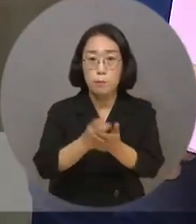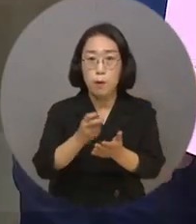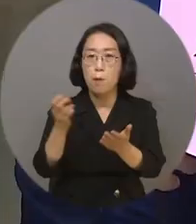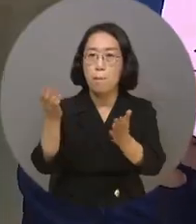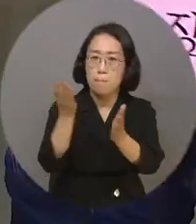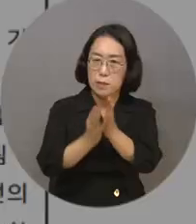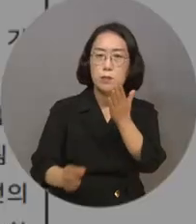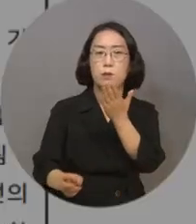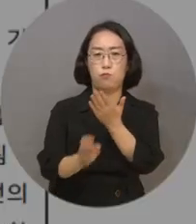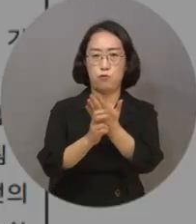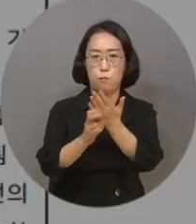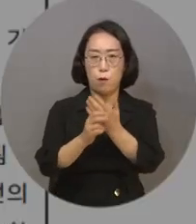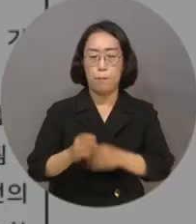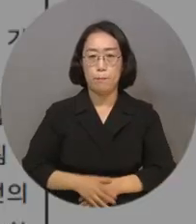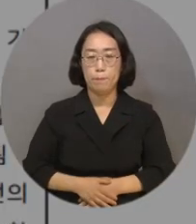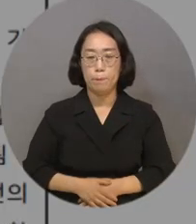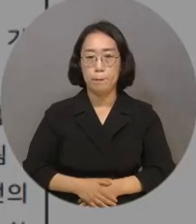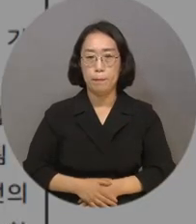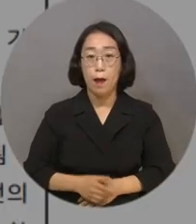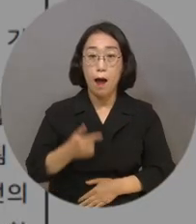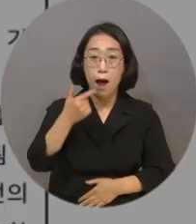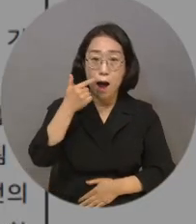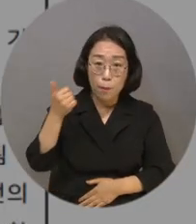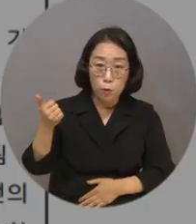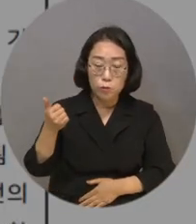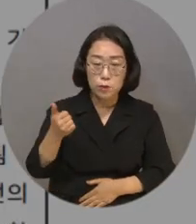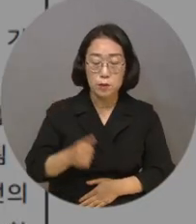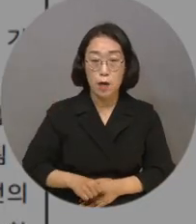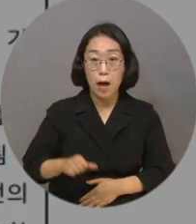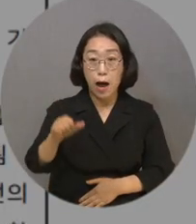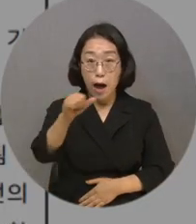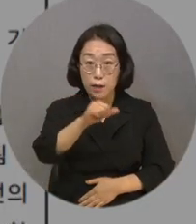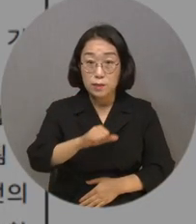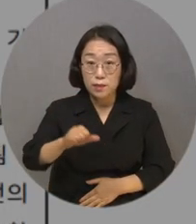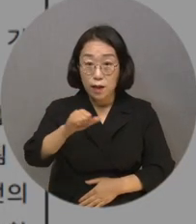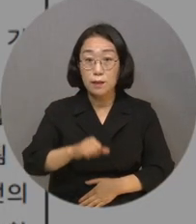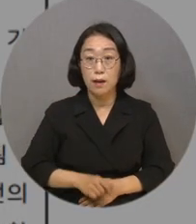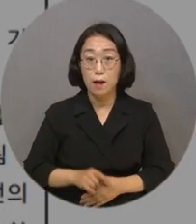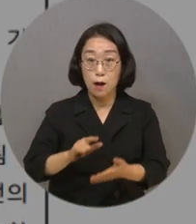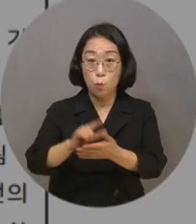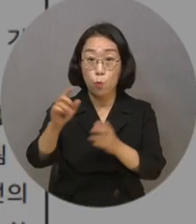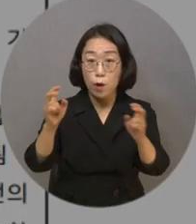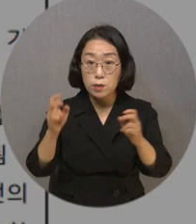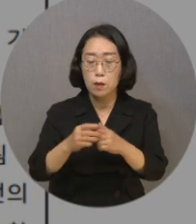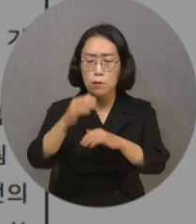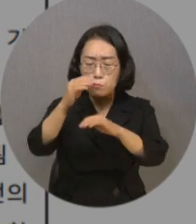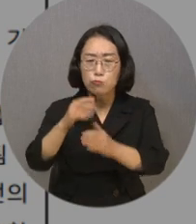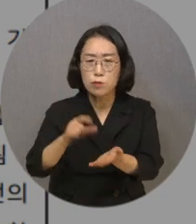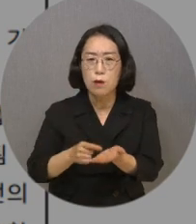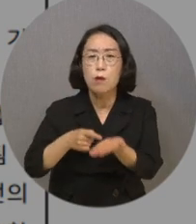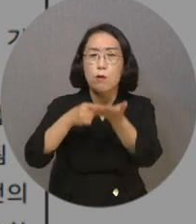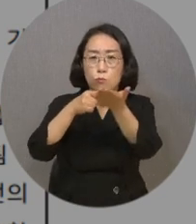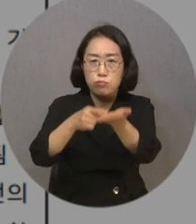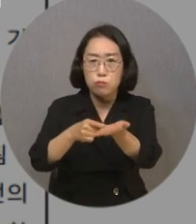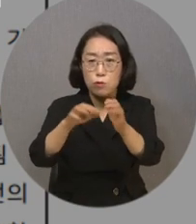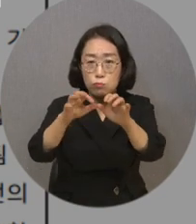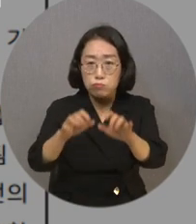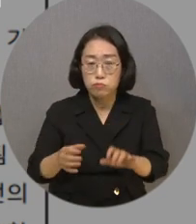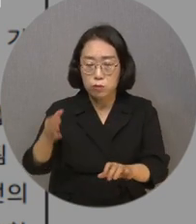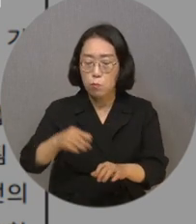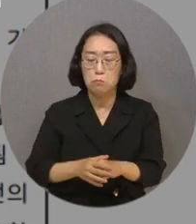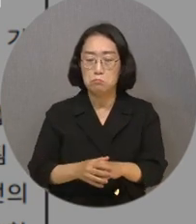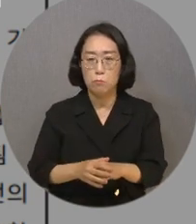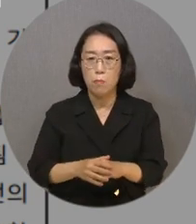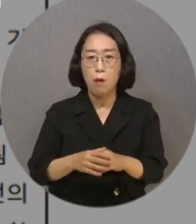것입니다 신씨 아버지는 아시아나항공 고객민원실을 통해 해당 사건에 대해 문의했지만 당사